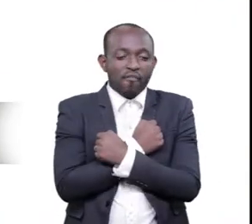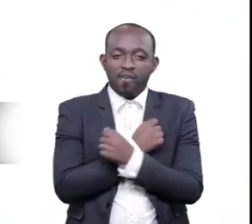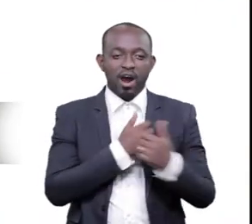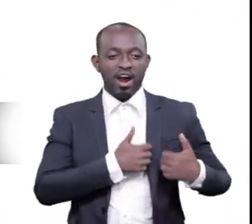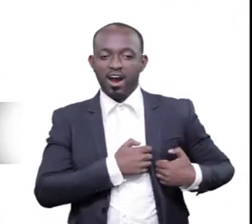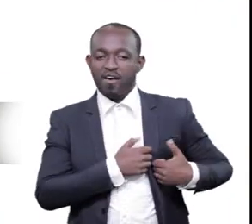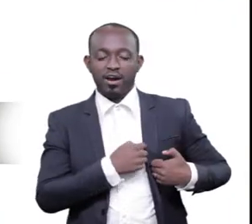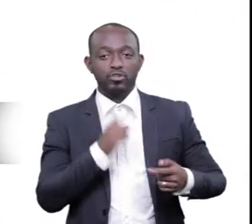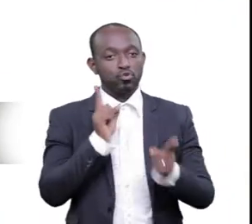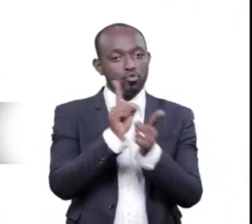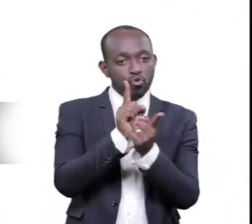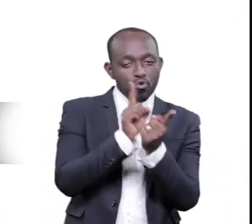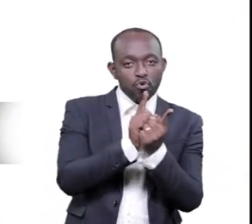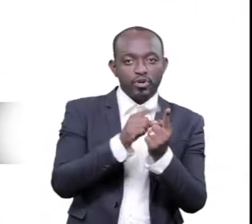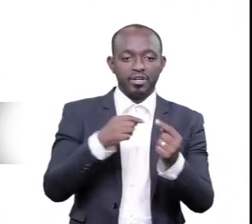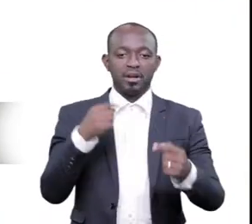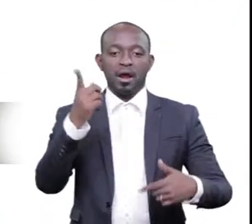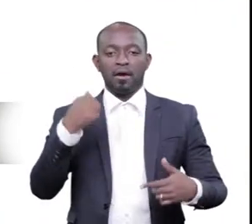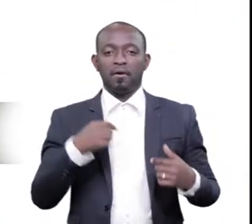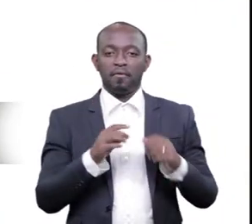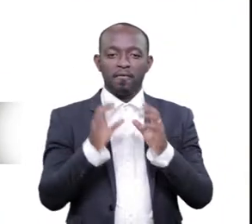duhurira mu mahugurwa twahuga twagiyemo